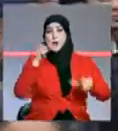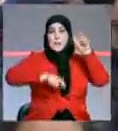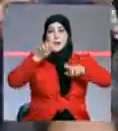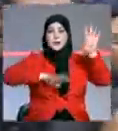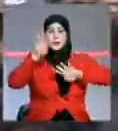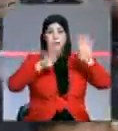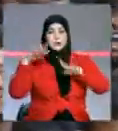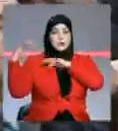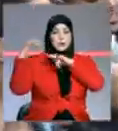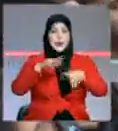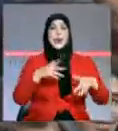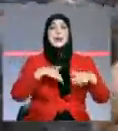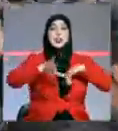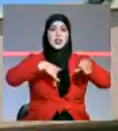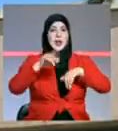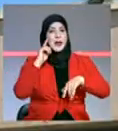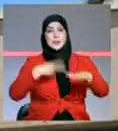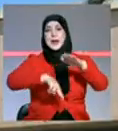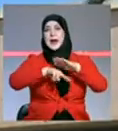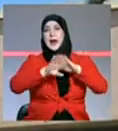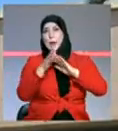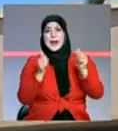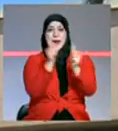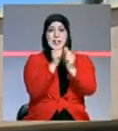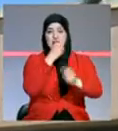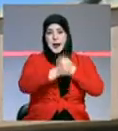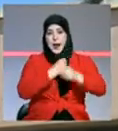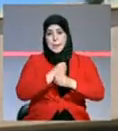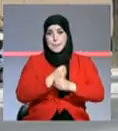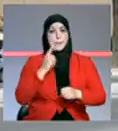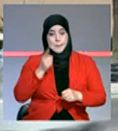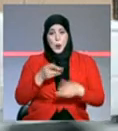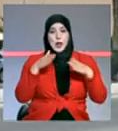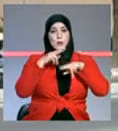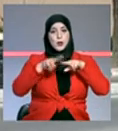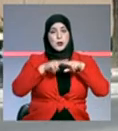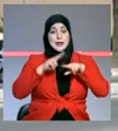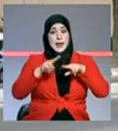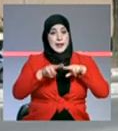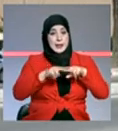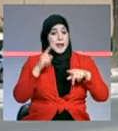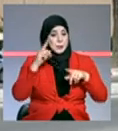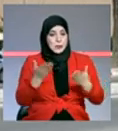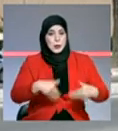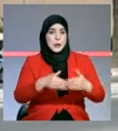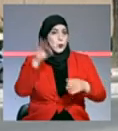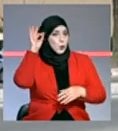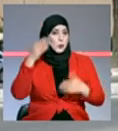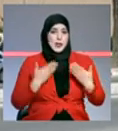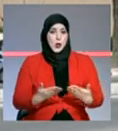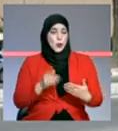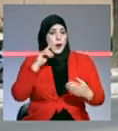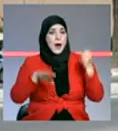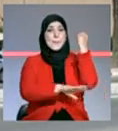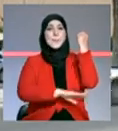إلى الشارع قبل ما يزيد عن 11 سنة، فإن المطالبة بالإصلاح وتغيير واقع البلاد اليوم يكون أساساً